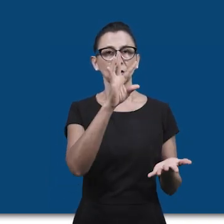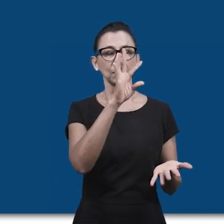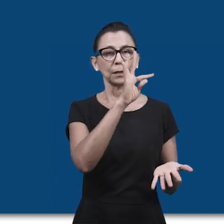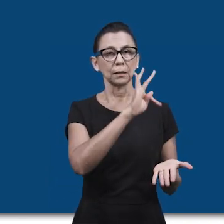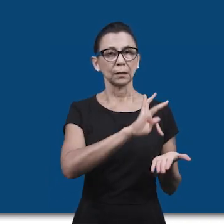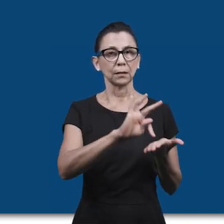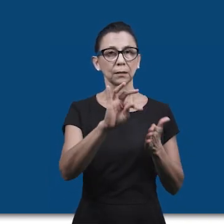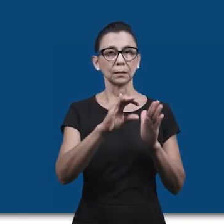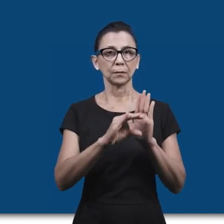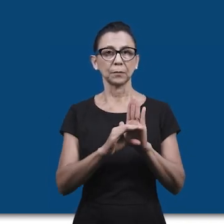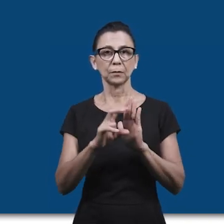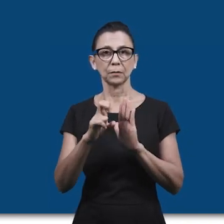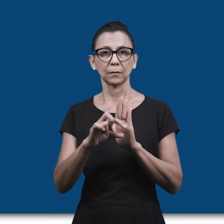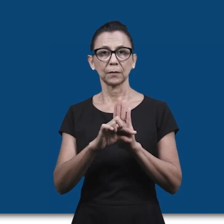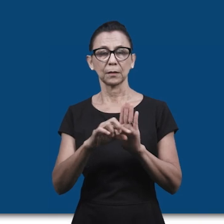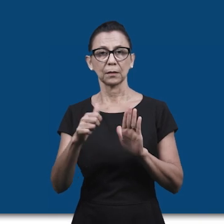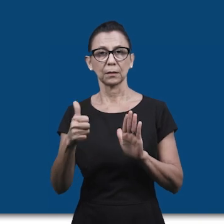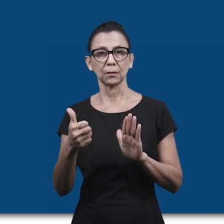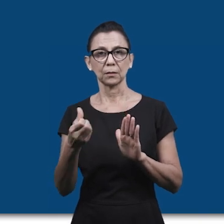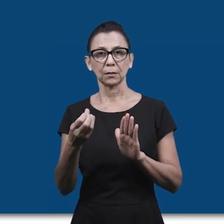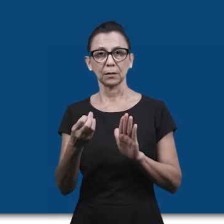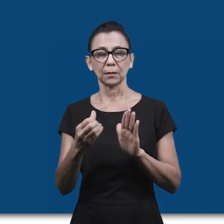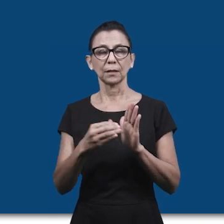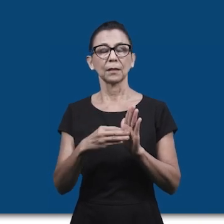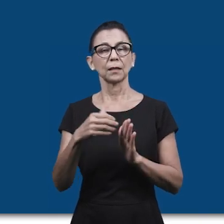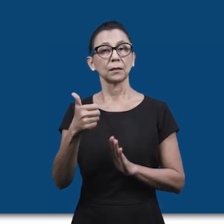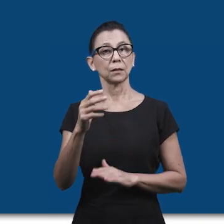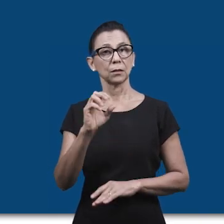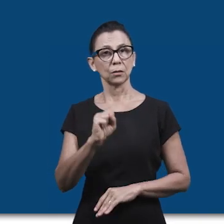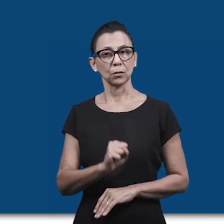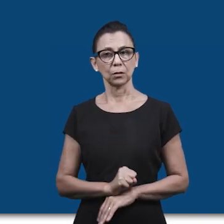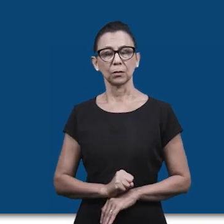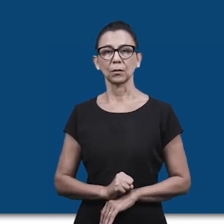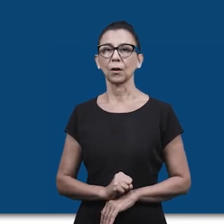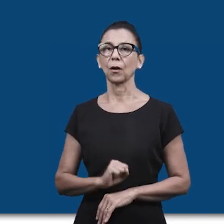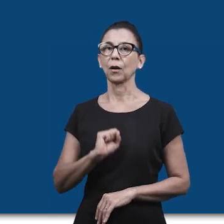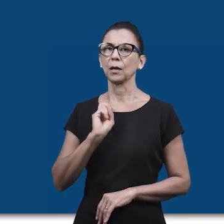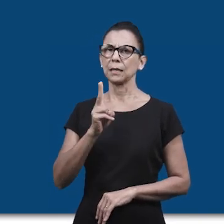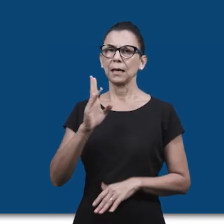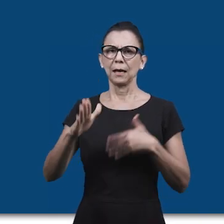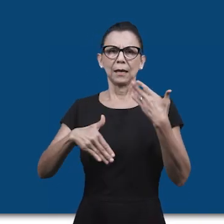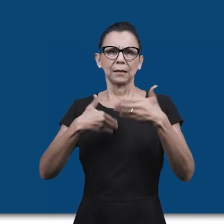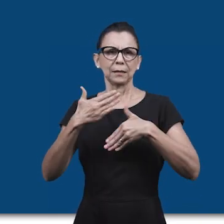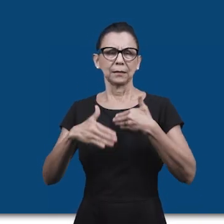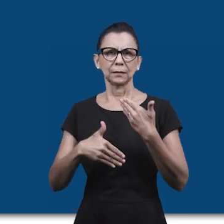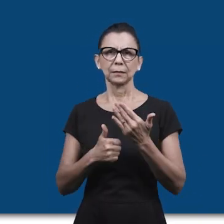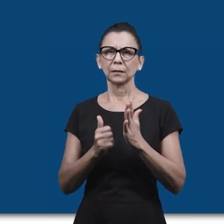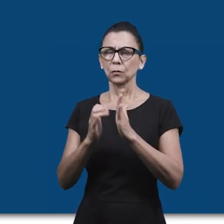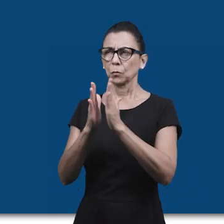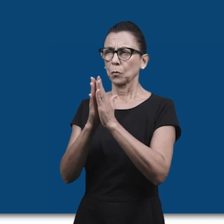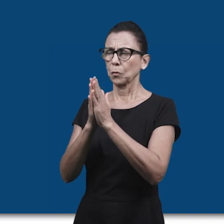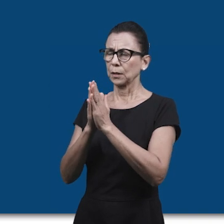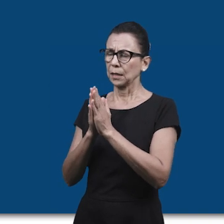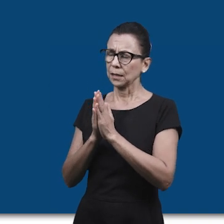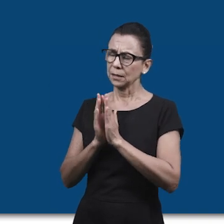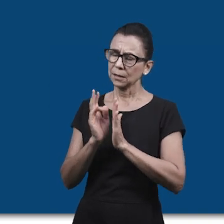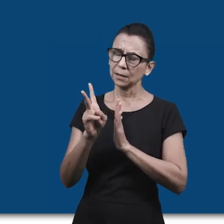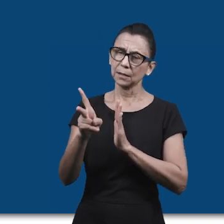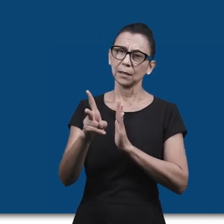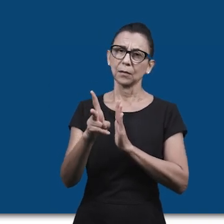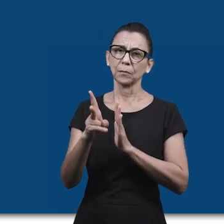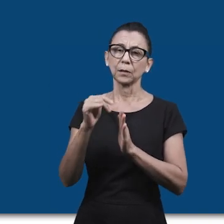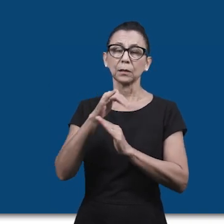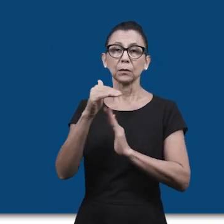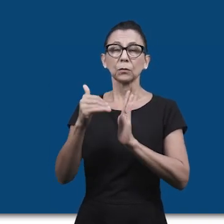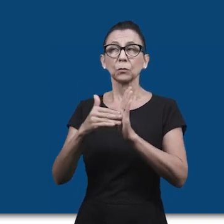chapitre 5, de 16 à 18. Réjouissez-vous toujours, priez sans cesse, en tout donner grâce, car celle-là est